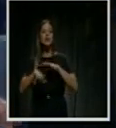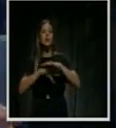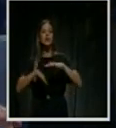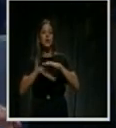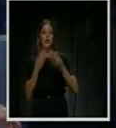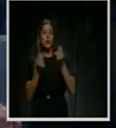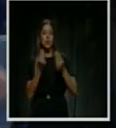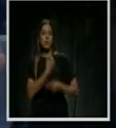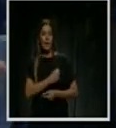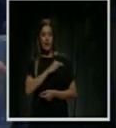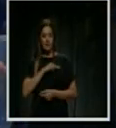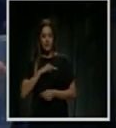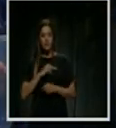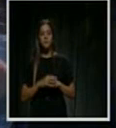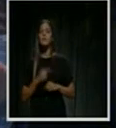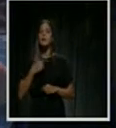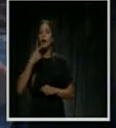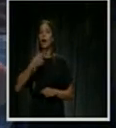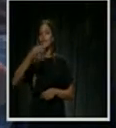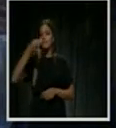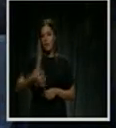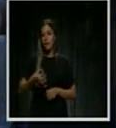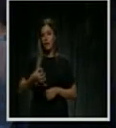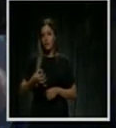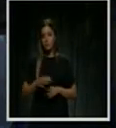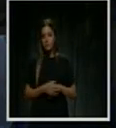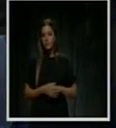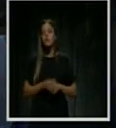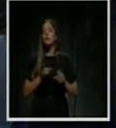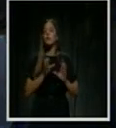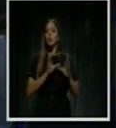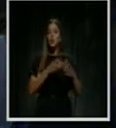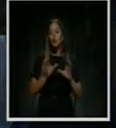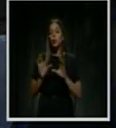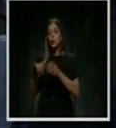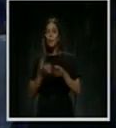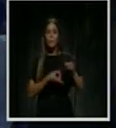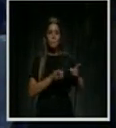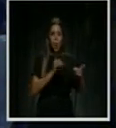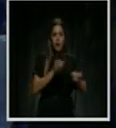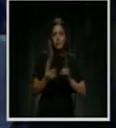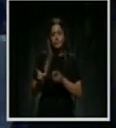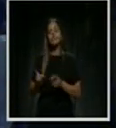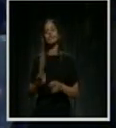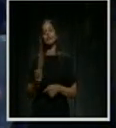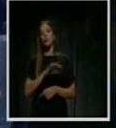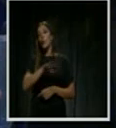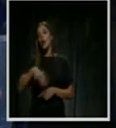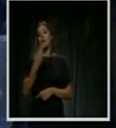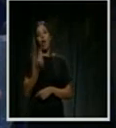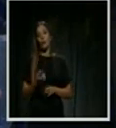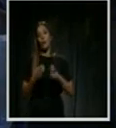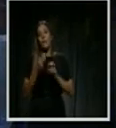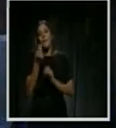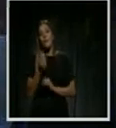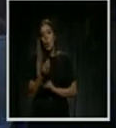onest mal-poplu tkellimt xi għal-qagħda bħal m'għandhom il-Labour kull partit għandu id-dejn tiegħu. Id-differenza li aħna onesti. U